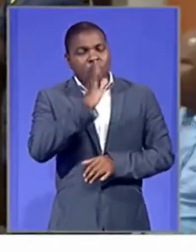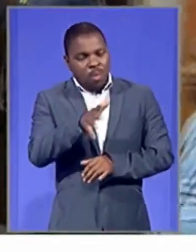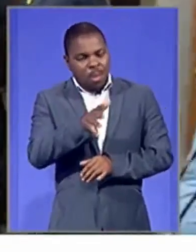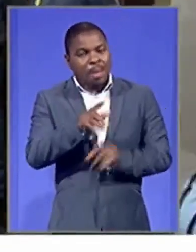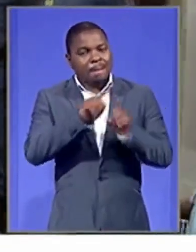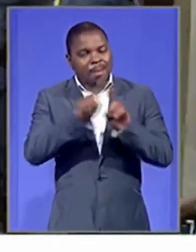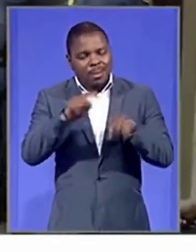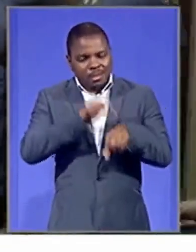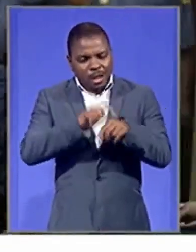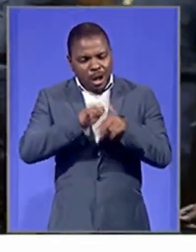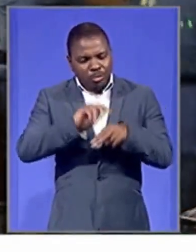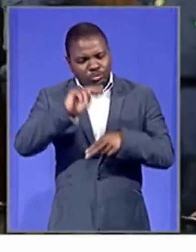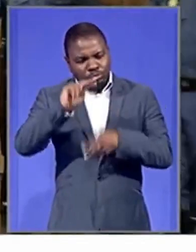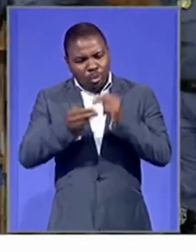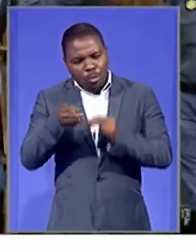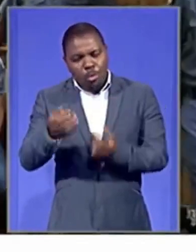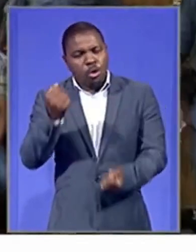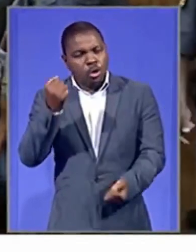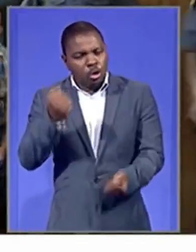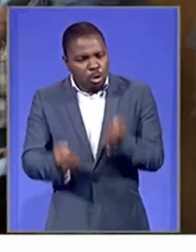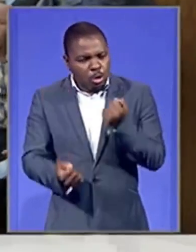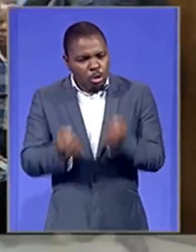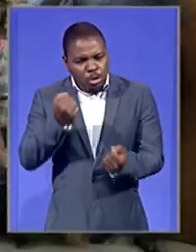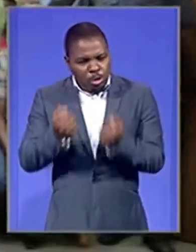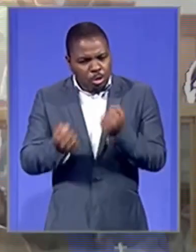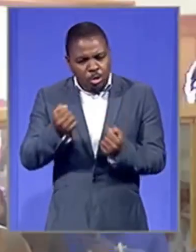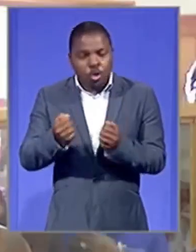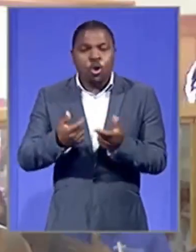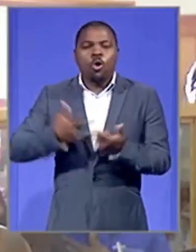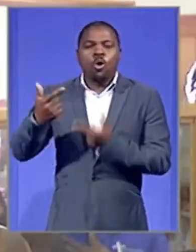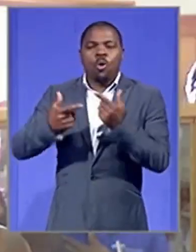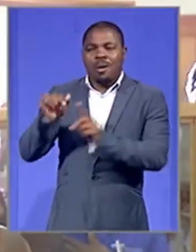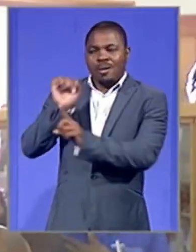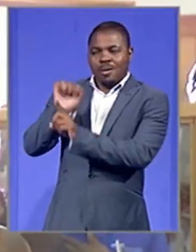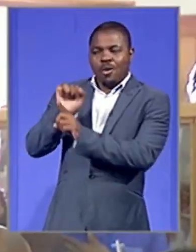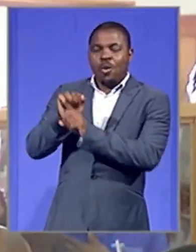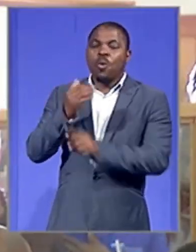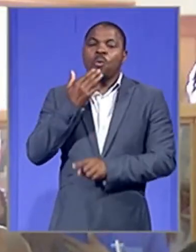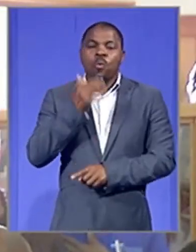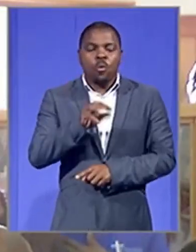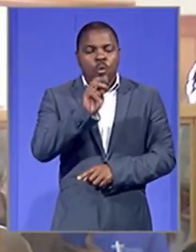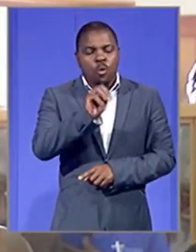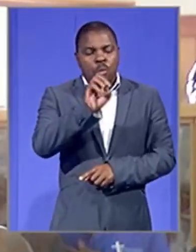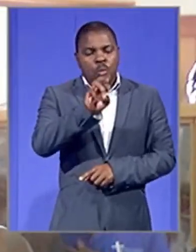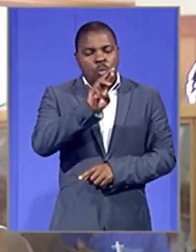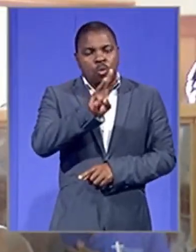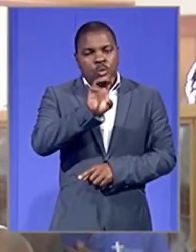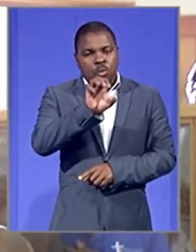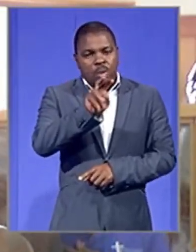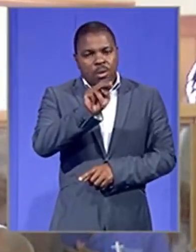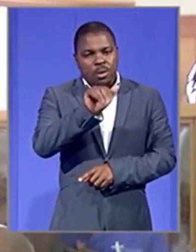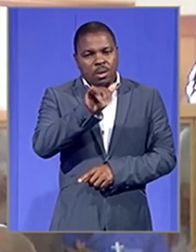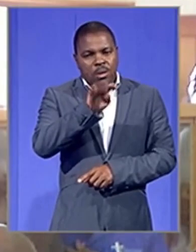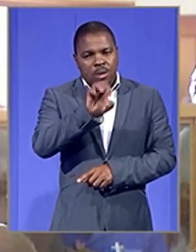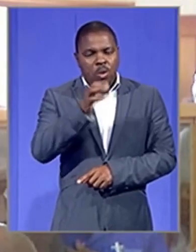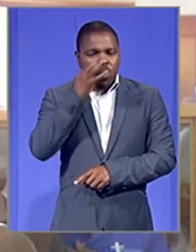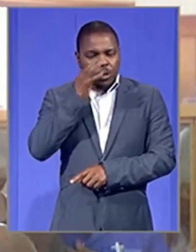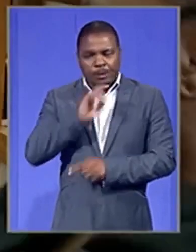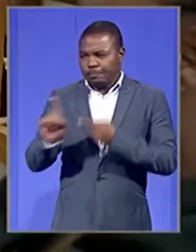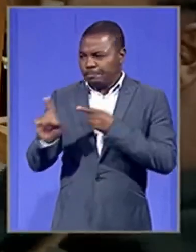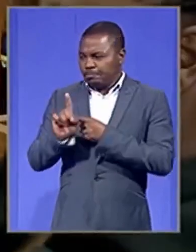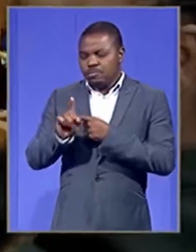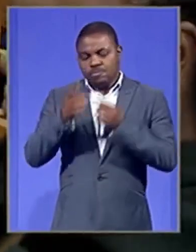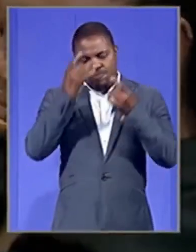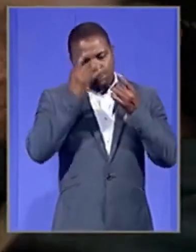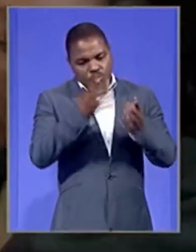metsotso fela a le ka hara lebokosi la dinyewe. Leqwetha la hae Mokgotsi Morwenyane le ile la hlalosa hore Shebi o